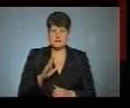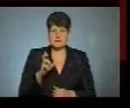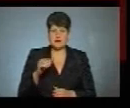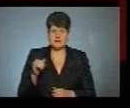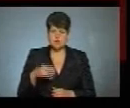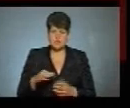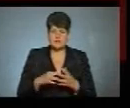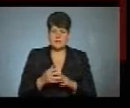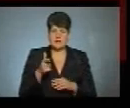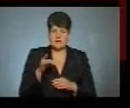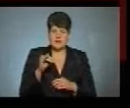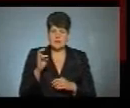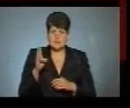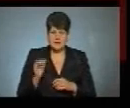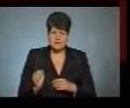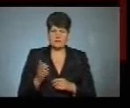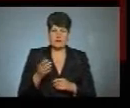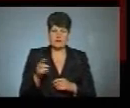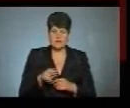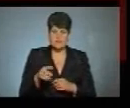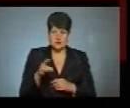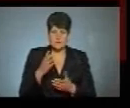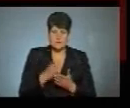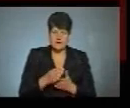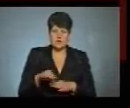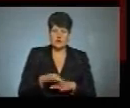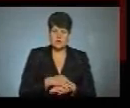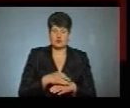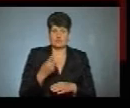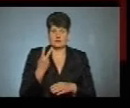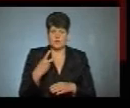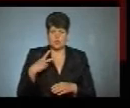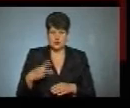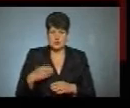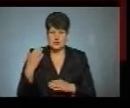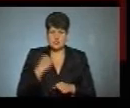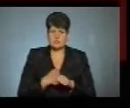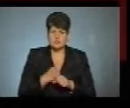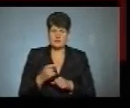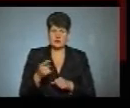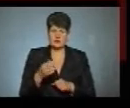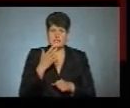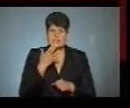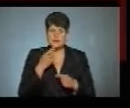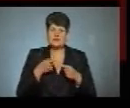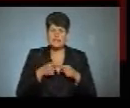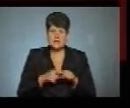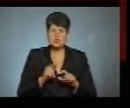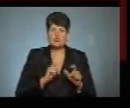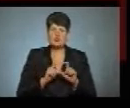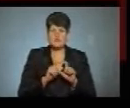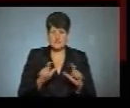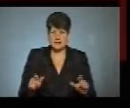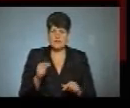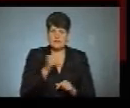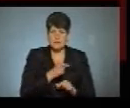села Гриньки Лановецького району. Йому 40 років, має дружину та 2 доньки. Раніше працював викладачем у Тернопільському національному технічному університеті.